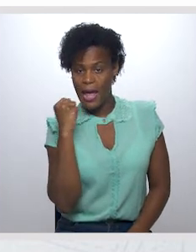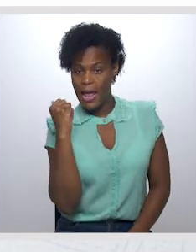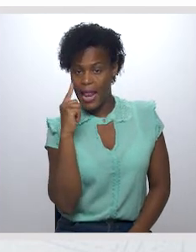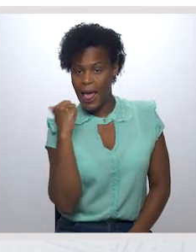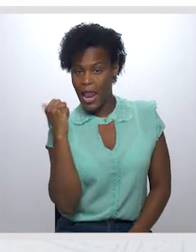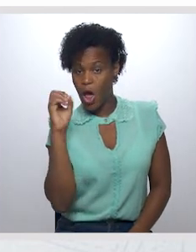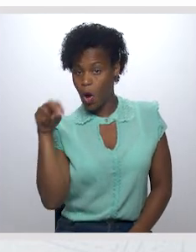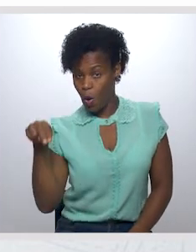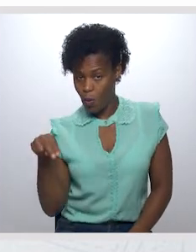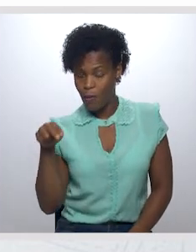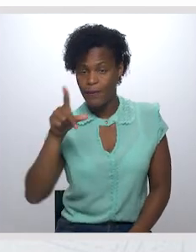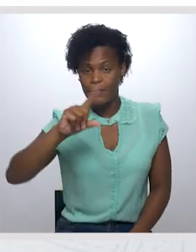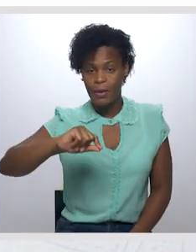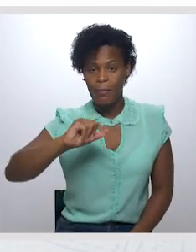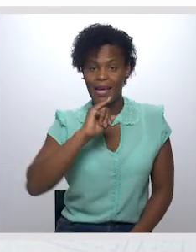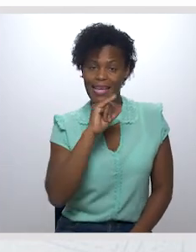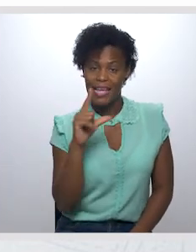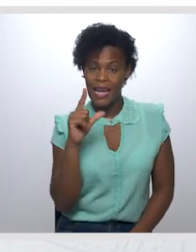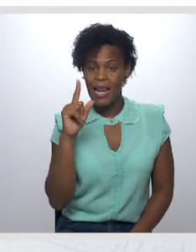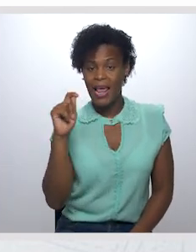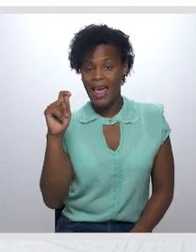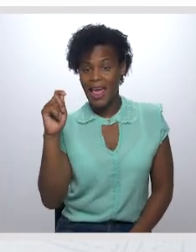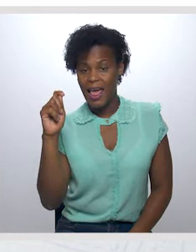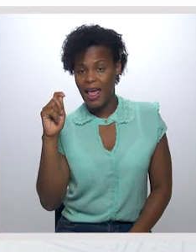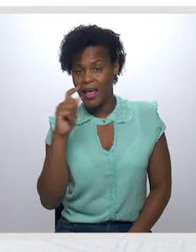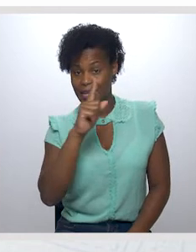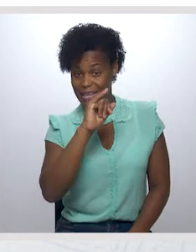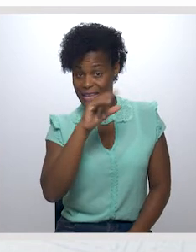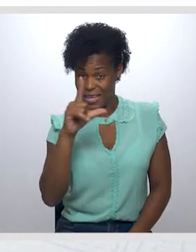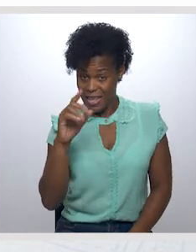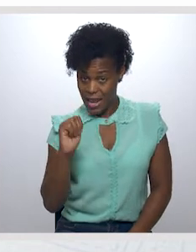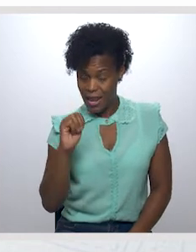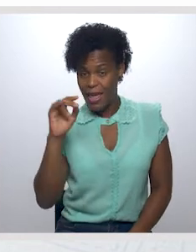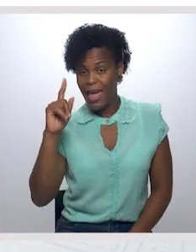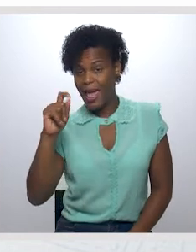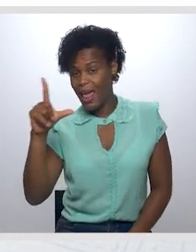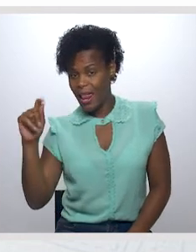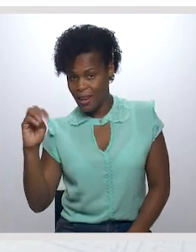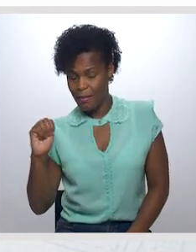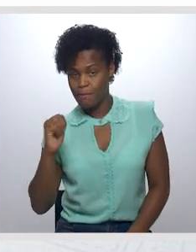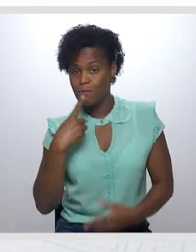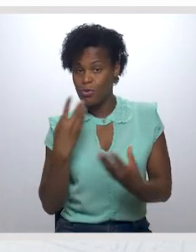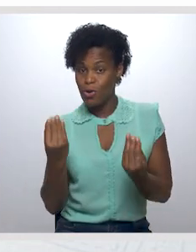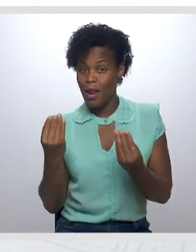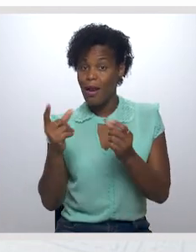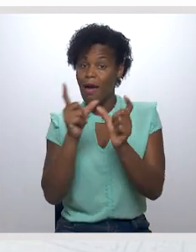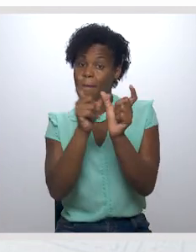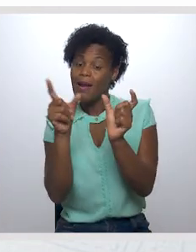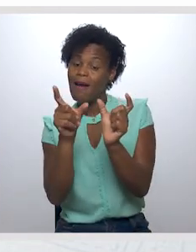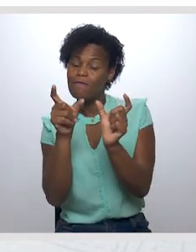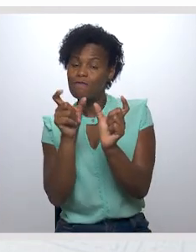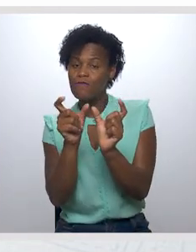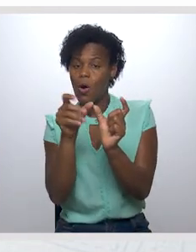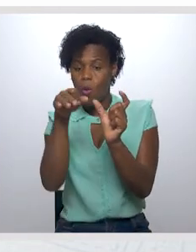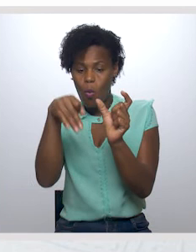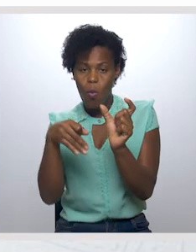il, elle, on et il, elle pluriel, le radical du. Vous